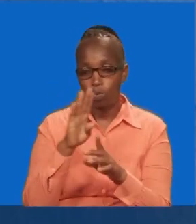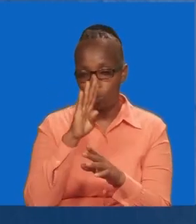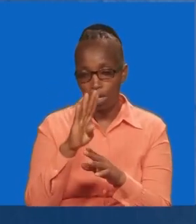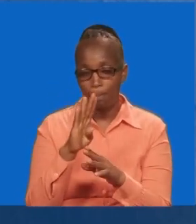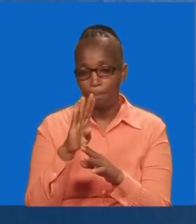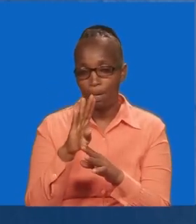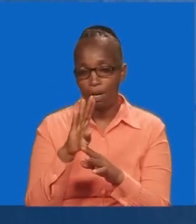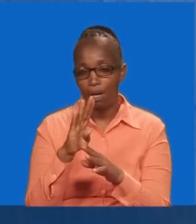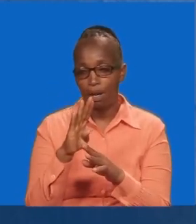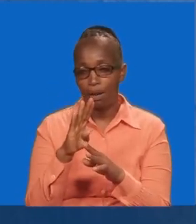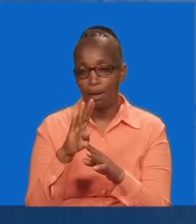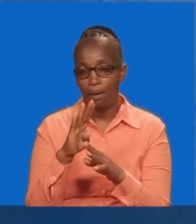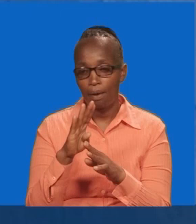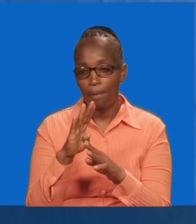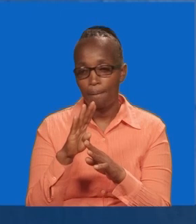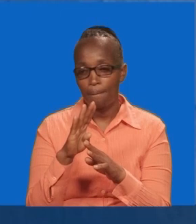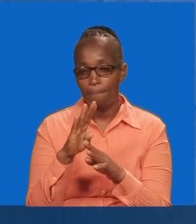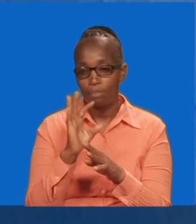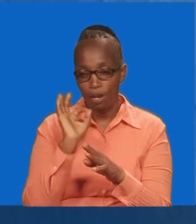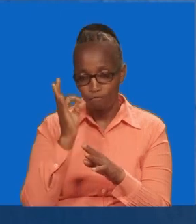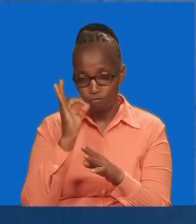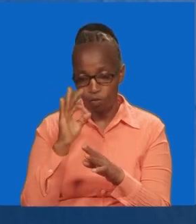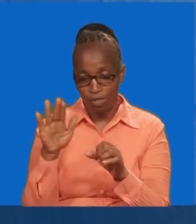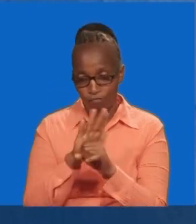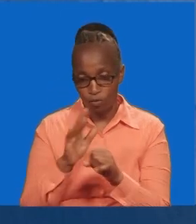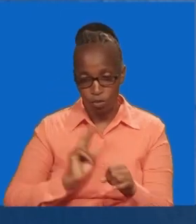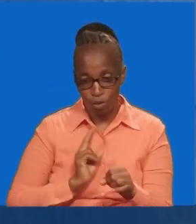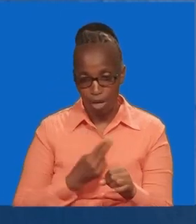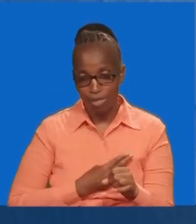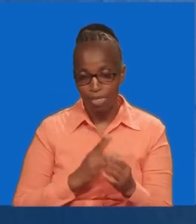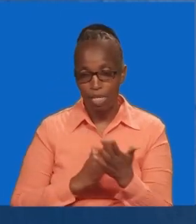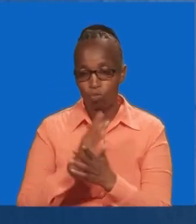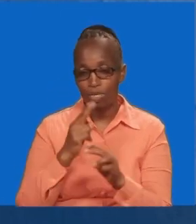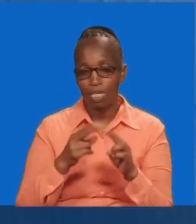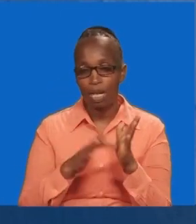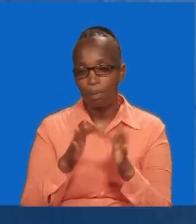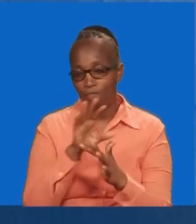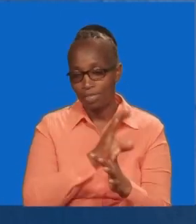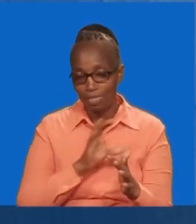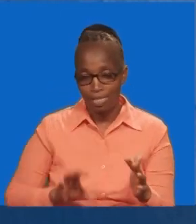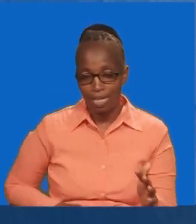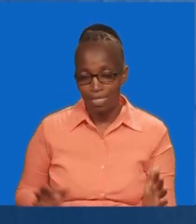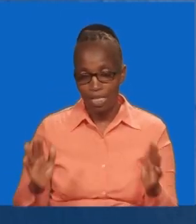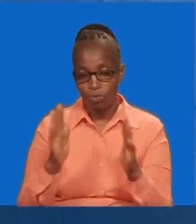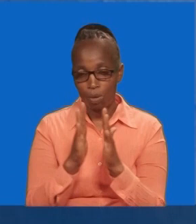na kuwa la baraka kwetu. Na ni katika jina la Yesu Kristo tumeomba na hata kuamini. Amen.